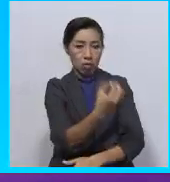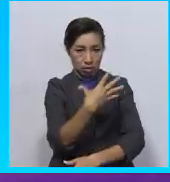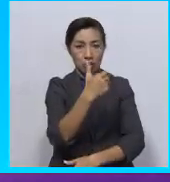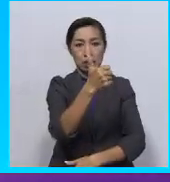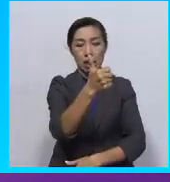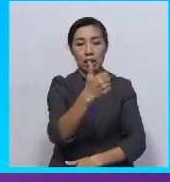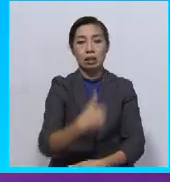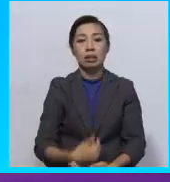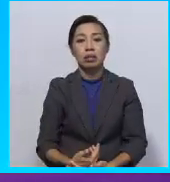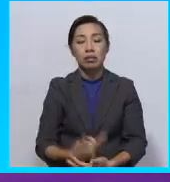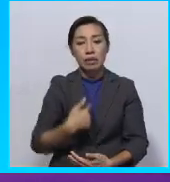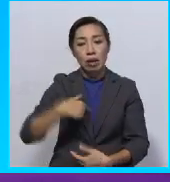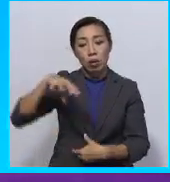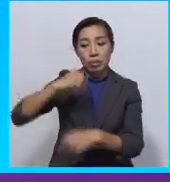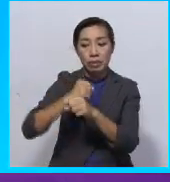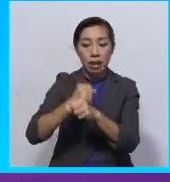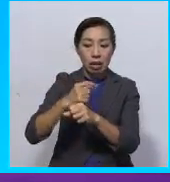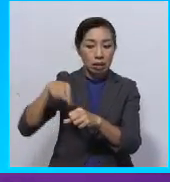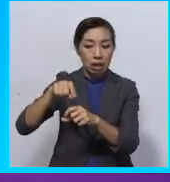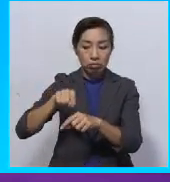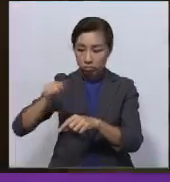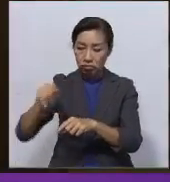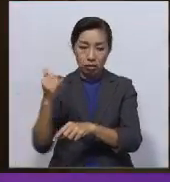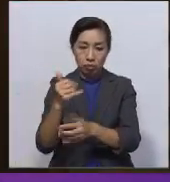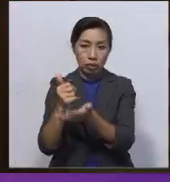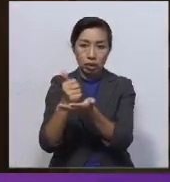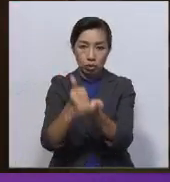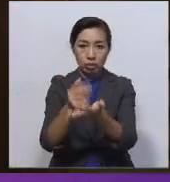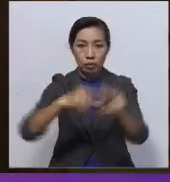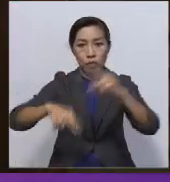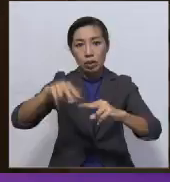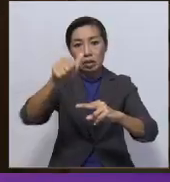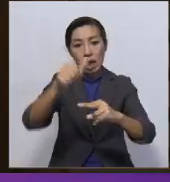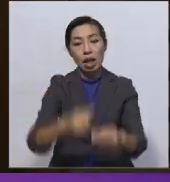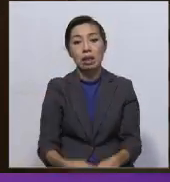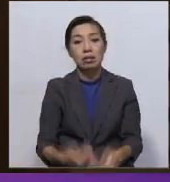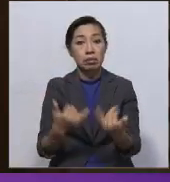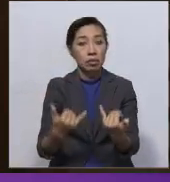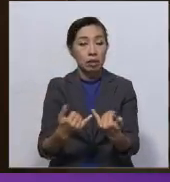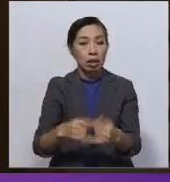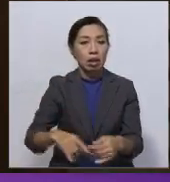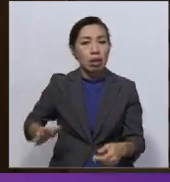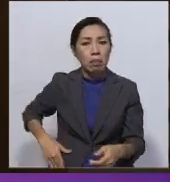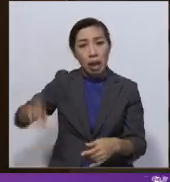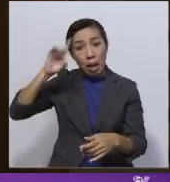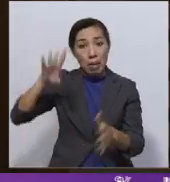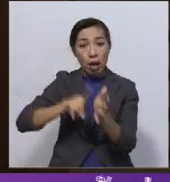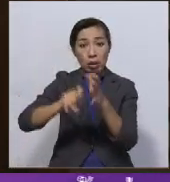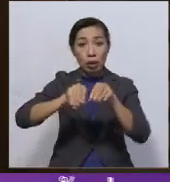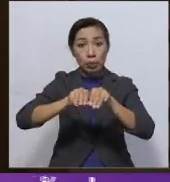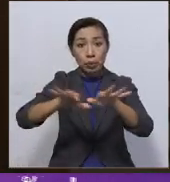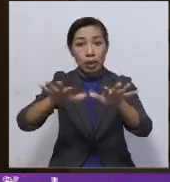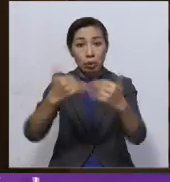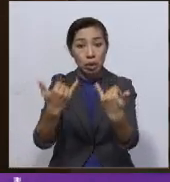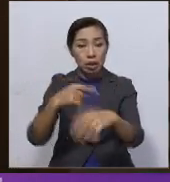องทุกข์กล่าวโทษได้เพื่อให้หน่วยงานที่เกี่ยวข้องนั้นลงไปช่วยตรวจสอบค่ะส่วนภาพรวมของโรคพิษสุนัขบ้านะคะ